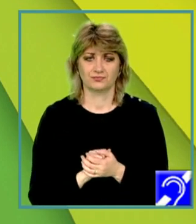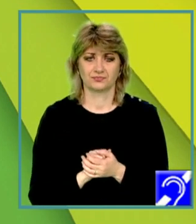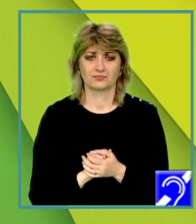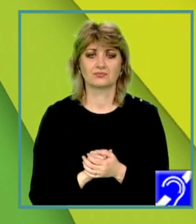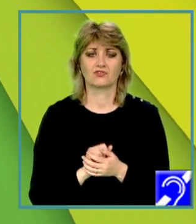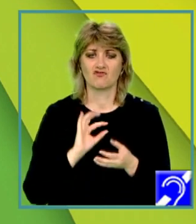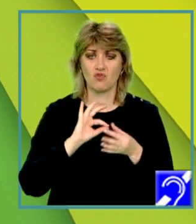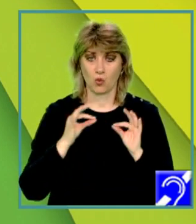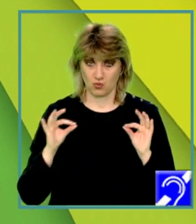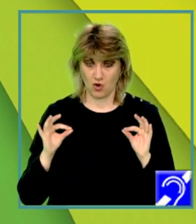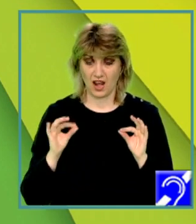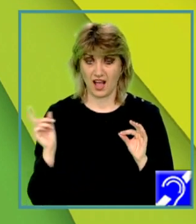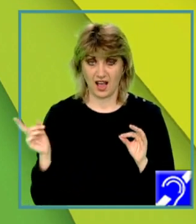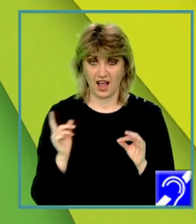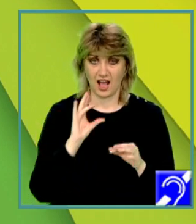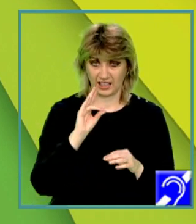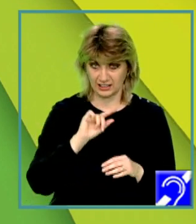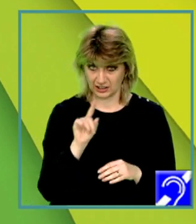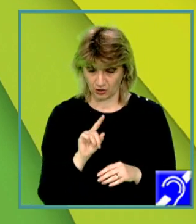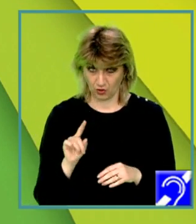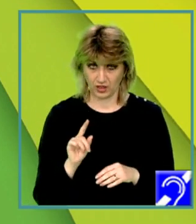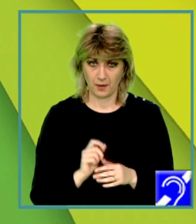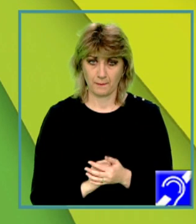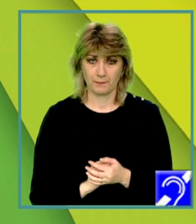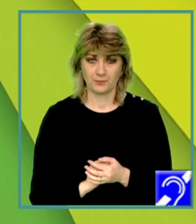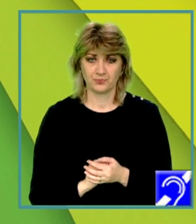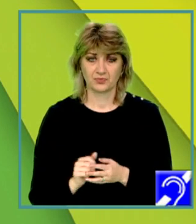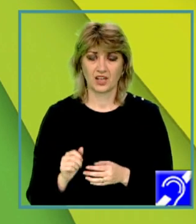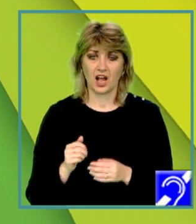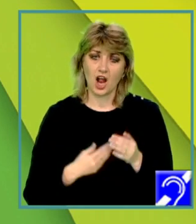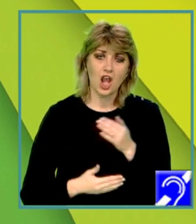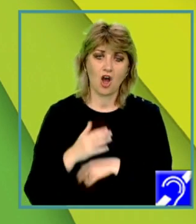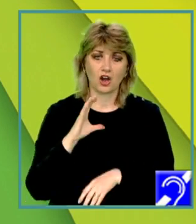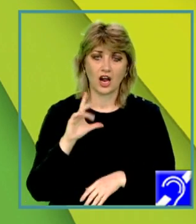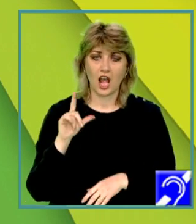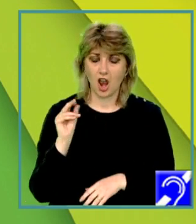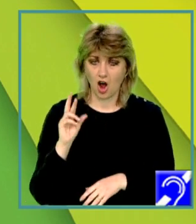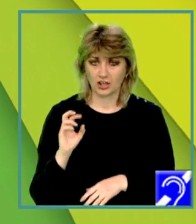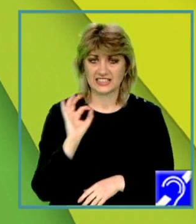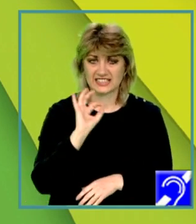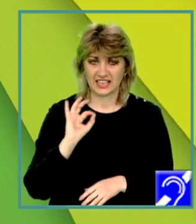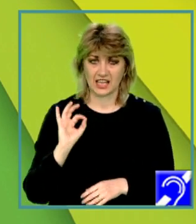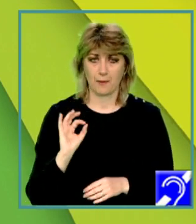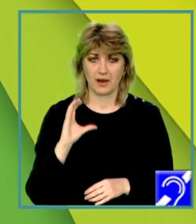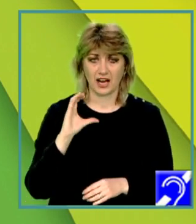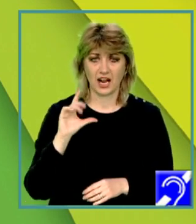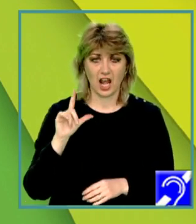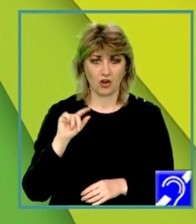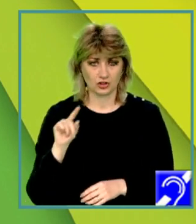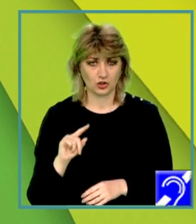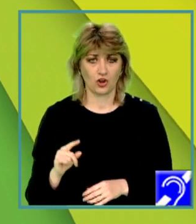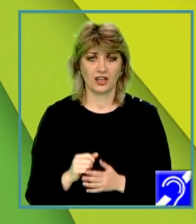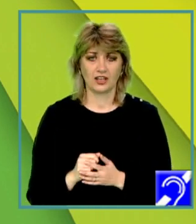formula am aceste hidrogen doi în locul clorului vom scrie formula chimică iar în locul